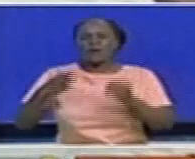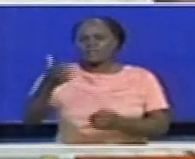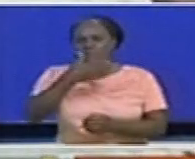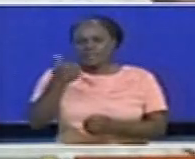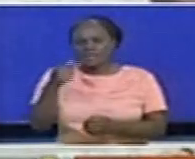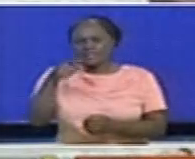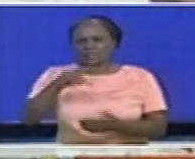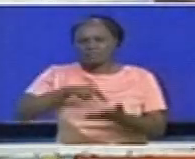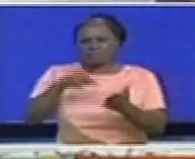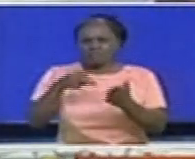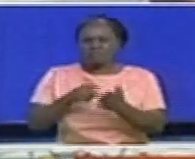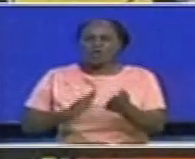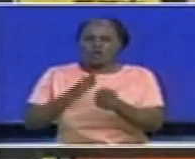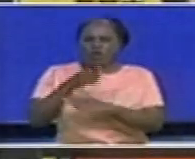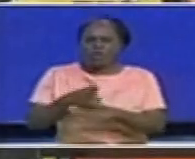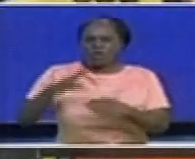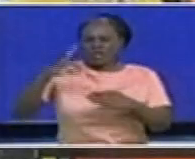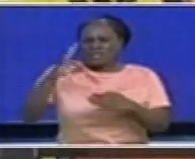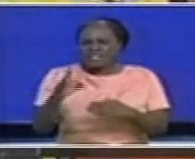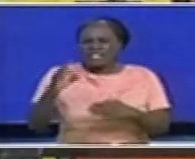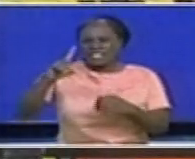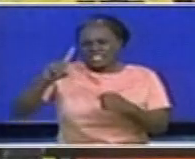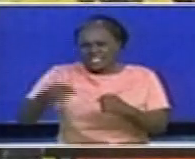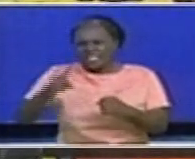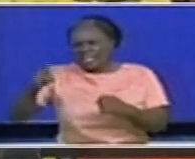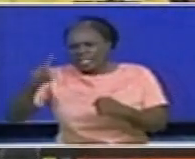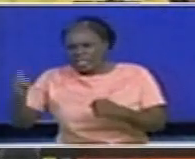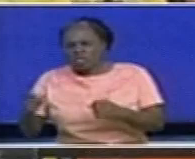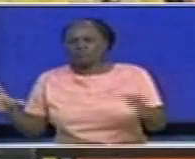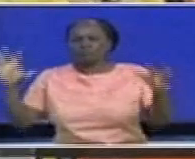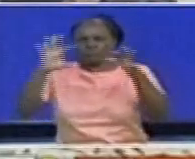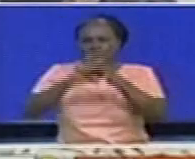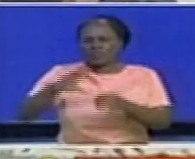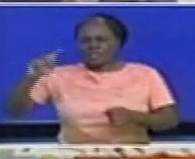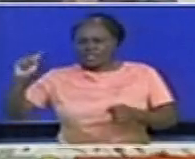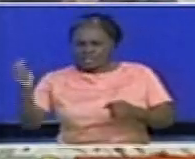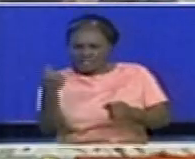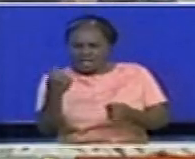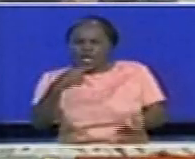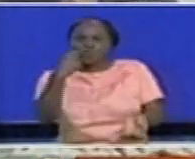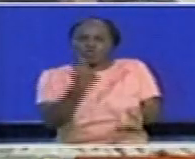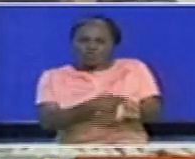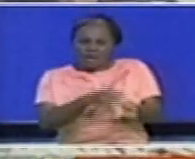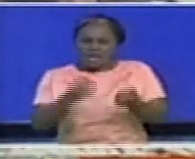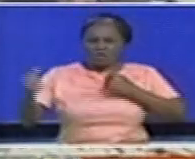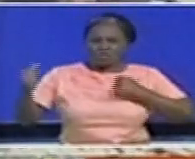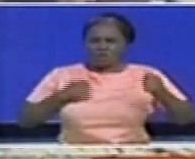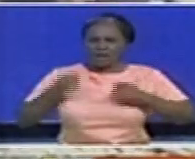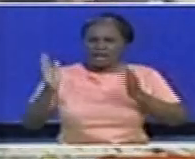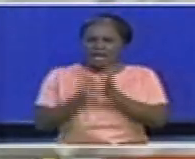ambao utagharimu zaidi ya shilingi trilioni 1.2 kuunganisha Kenya, Uganda, Rwanda na